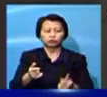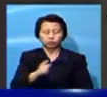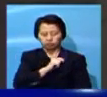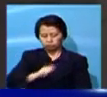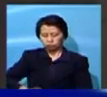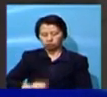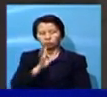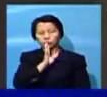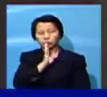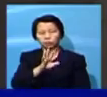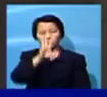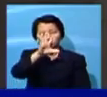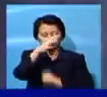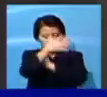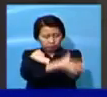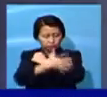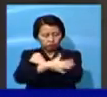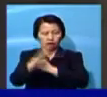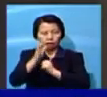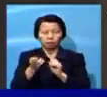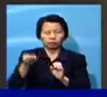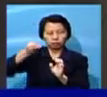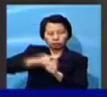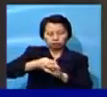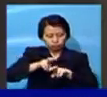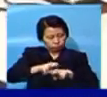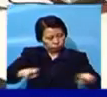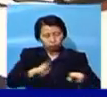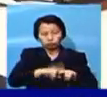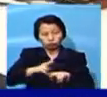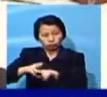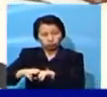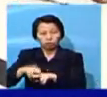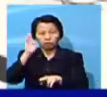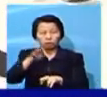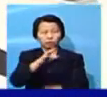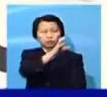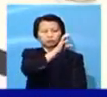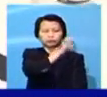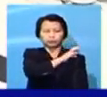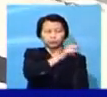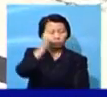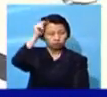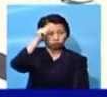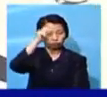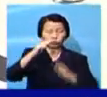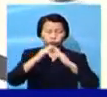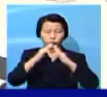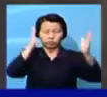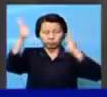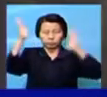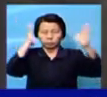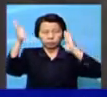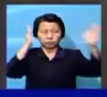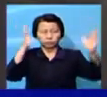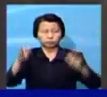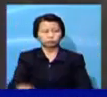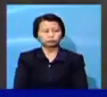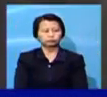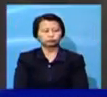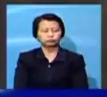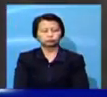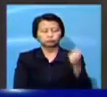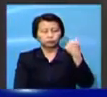tunku Imran sebanyak lima negara akan menyertai panel tersebut dan ia akan dipengerusikan oleh tuan rumah Malaysia the